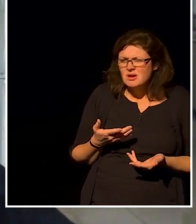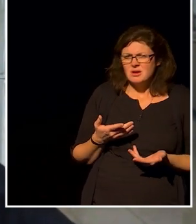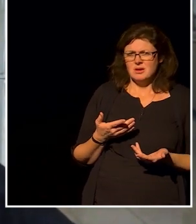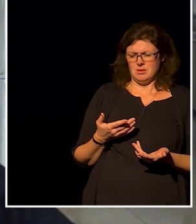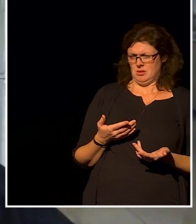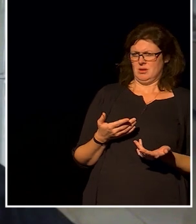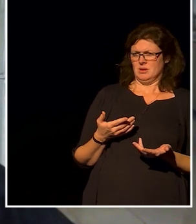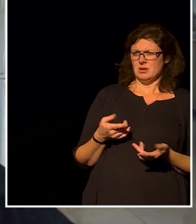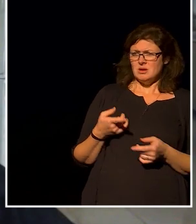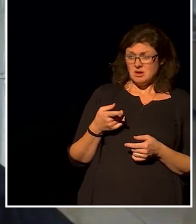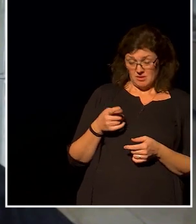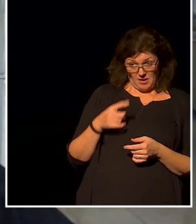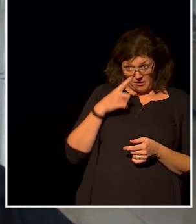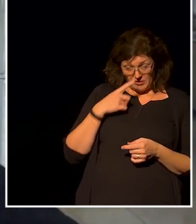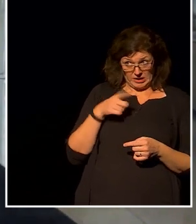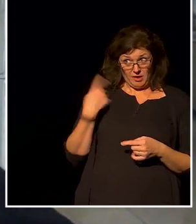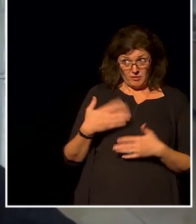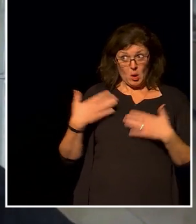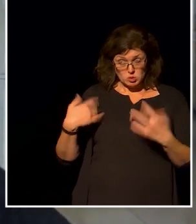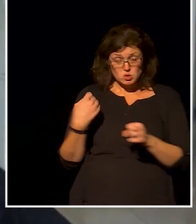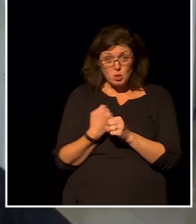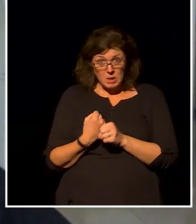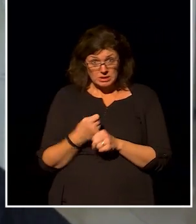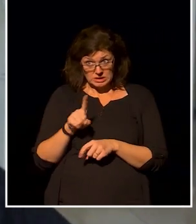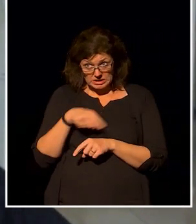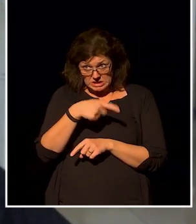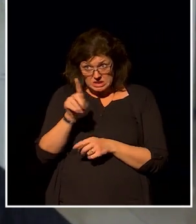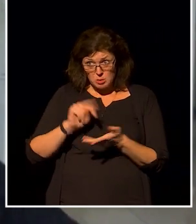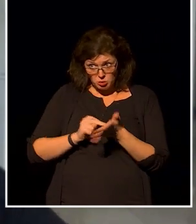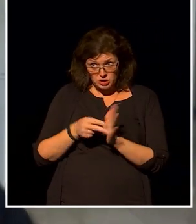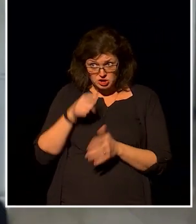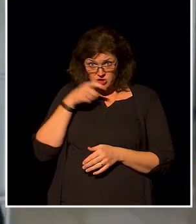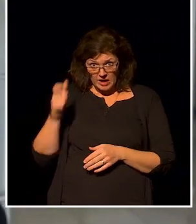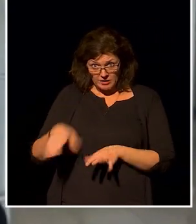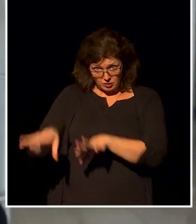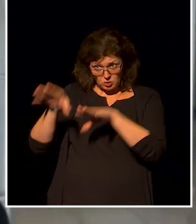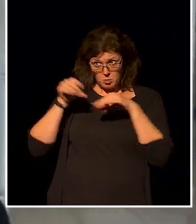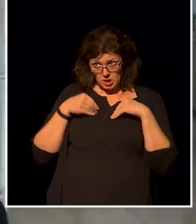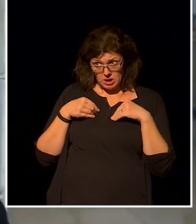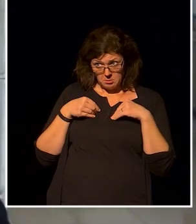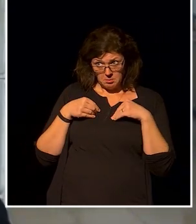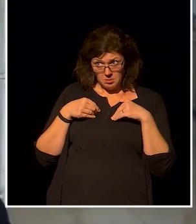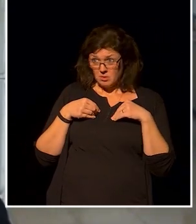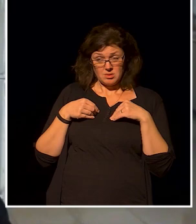auch für diese Aktion tragen werden. Die politische Verantwortung tragen wir.